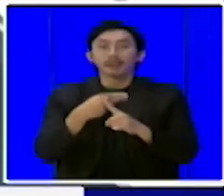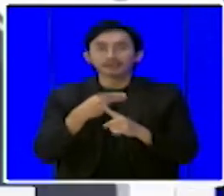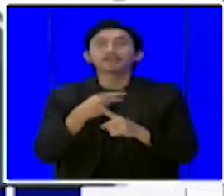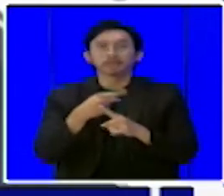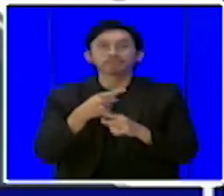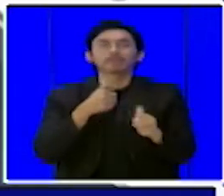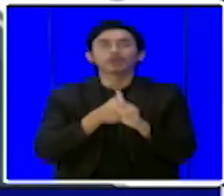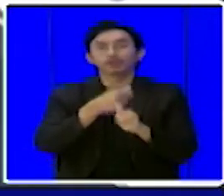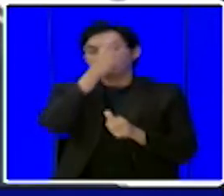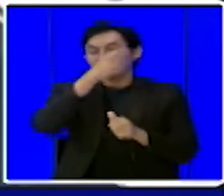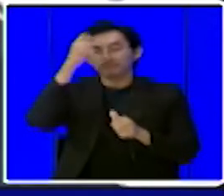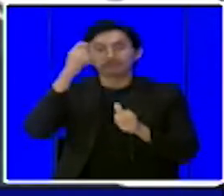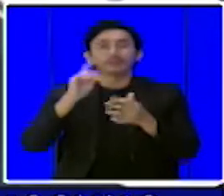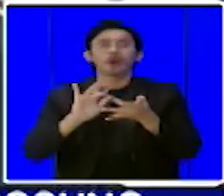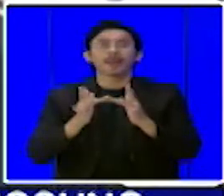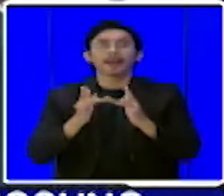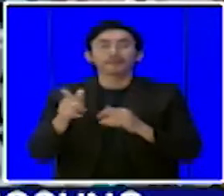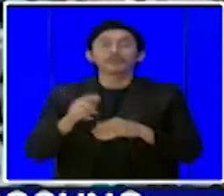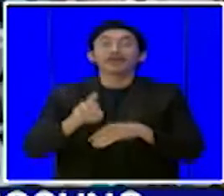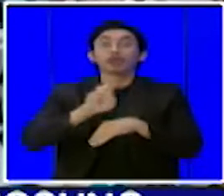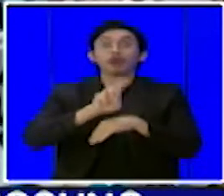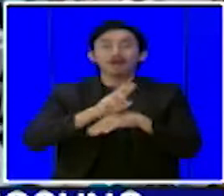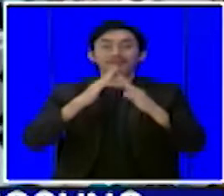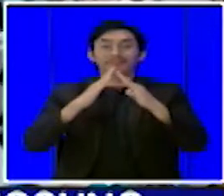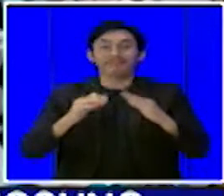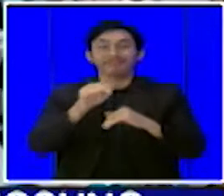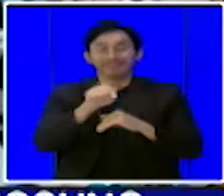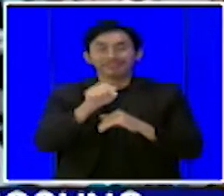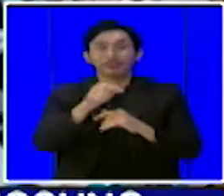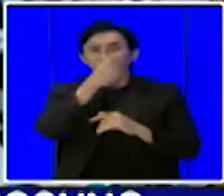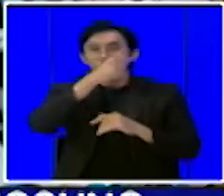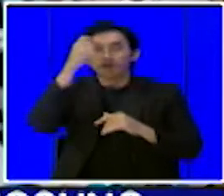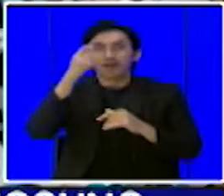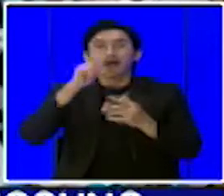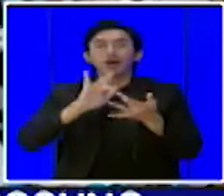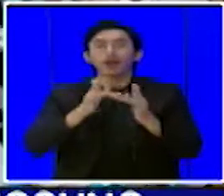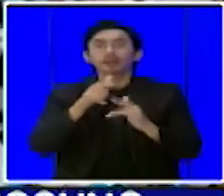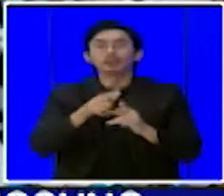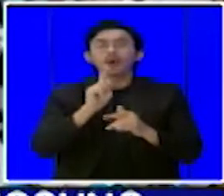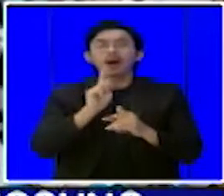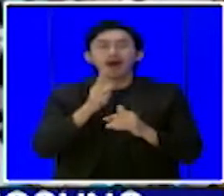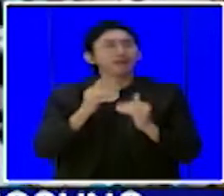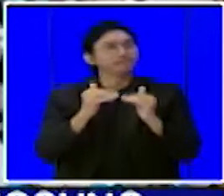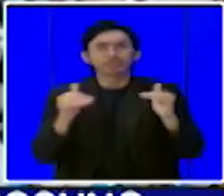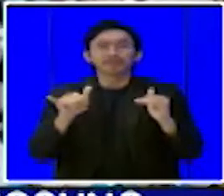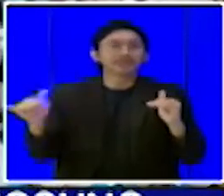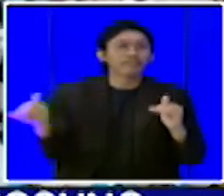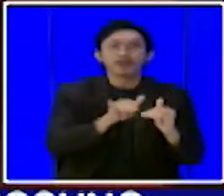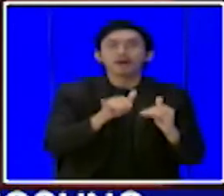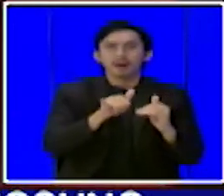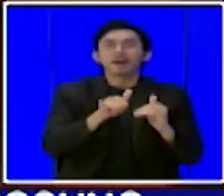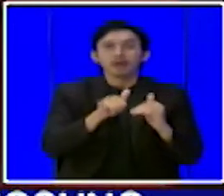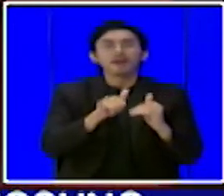secara daring. Pihak rektorat menyampaikan wisuda secara daring ini mempunyai kedudukan yang sama dengan wisuda